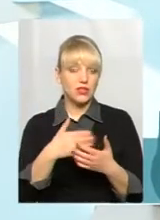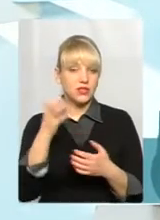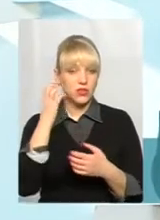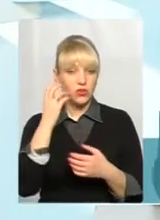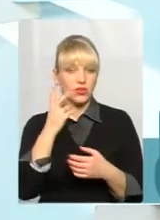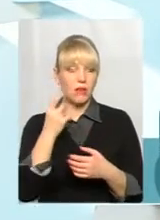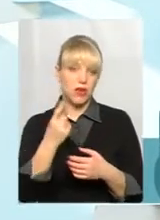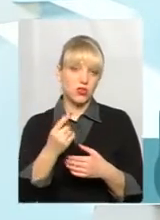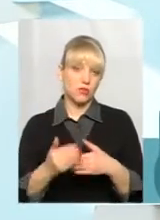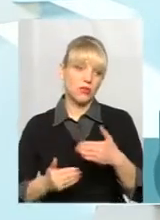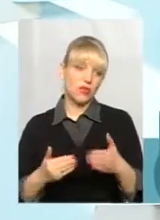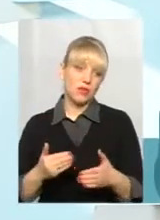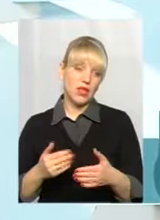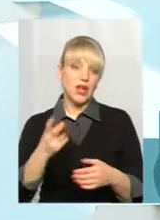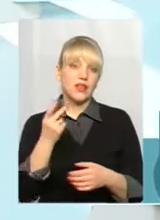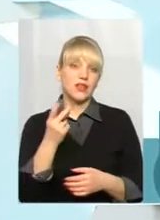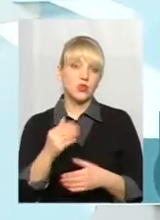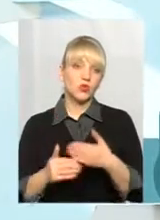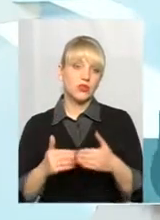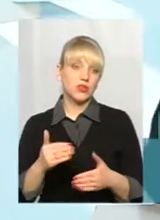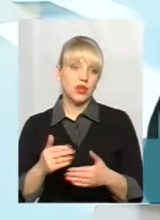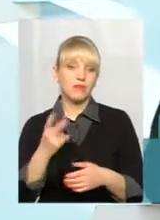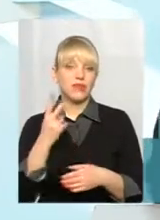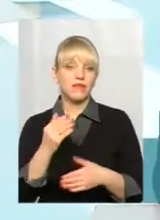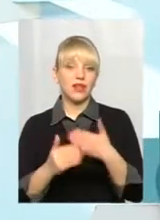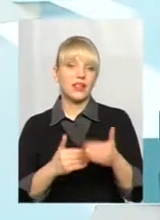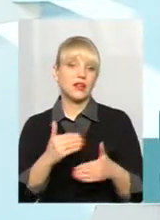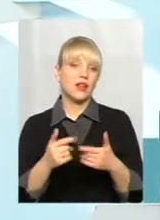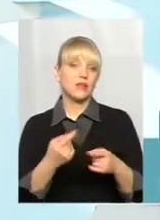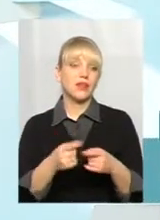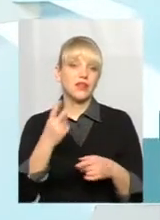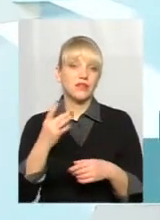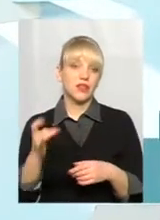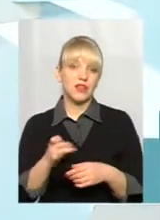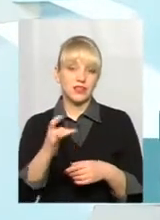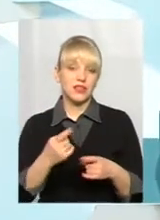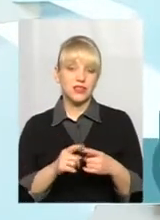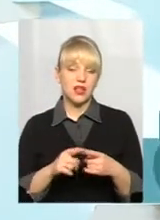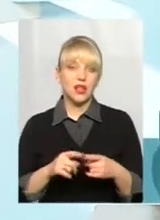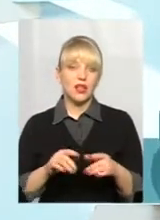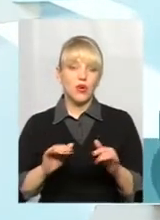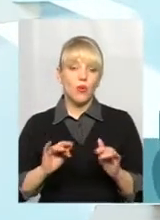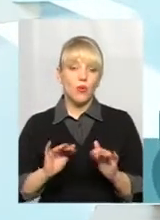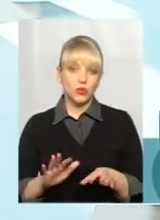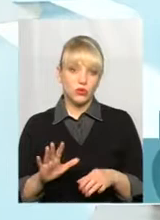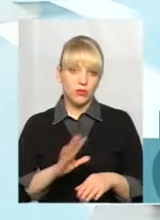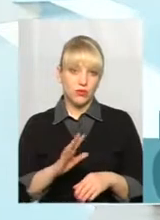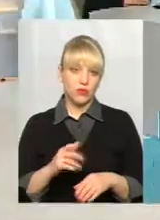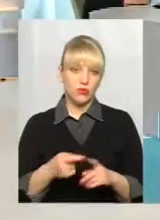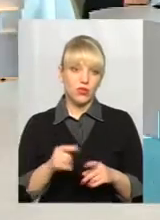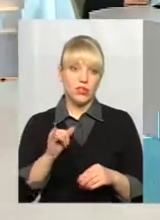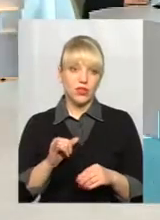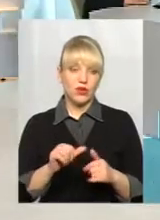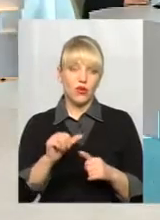першому етапі мають бути, і на другому. Тобто два етапи, і два рази оця процедура має пройти, і окремим протоколом має бути